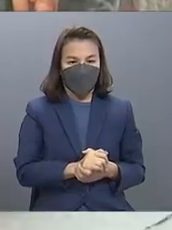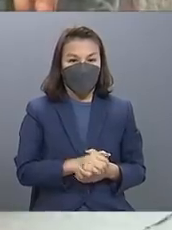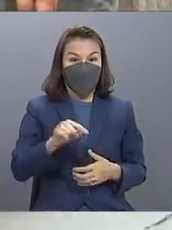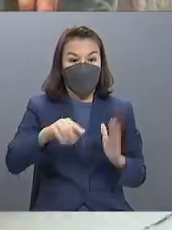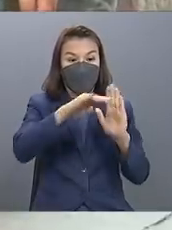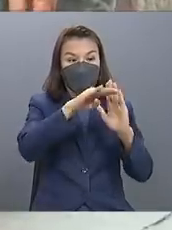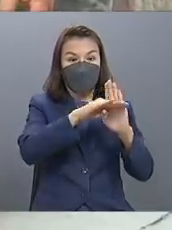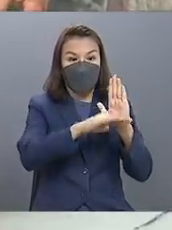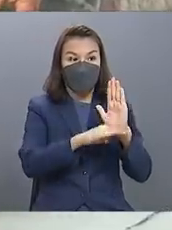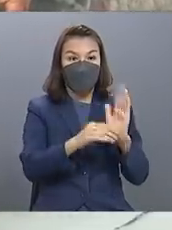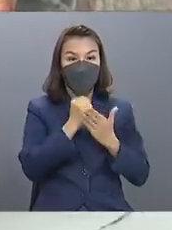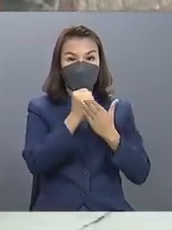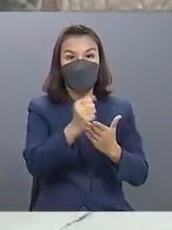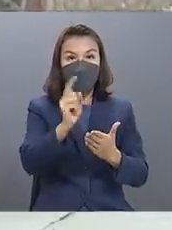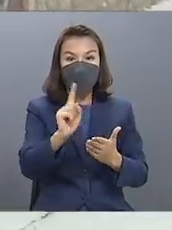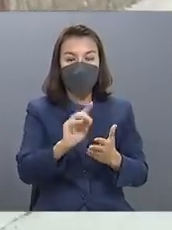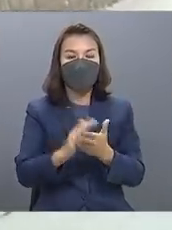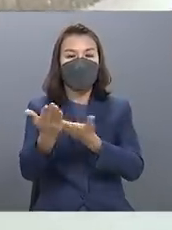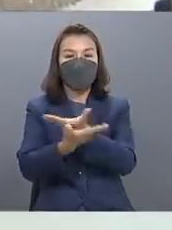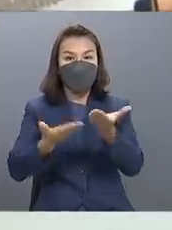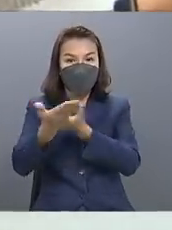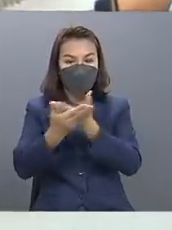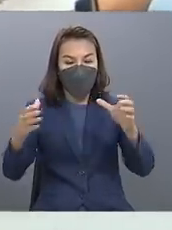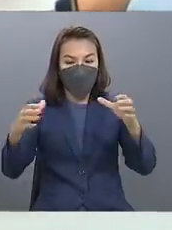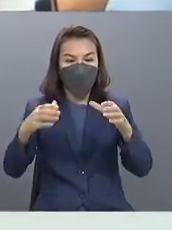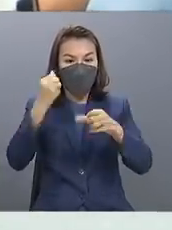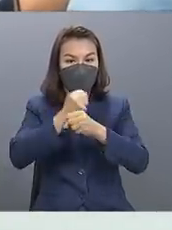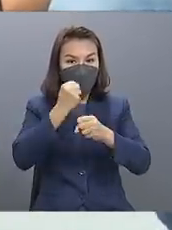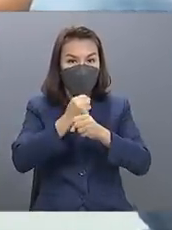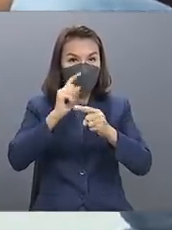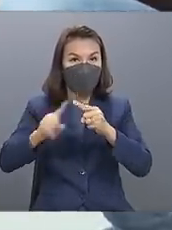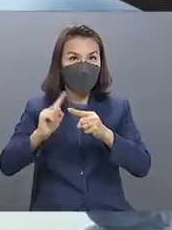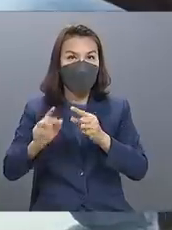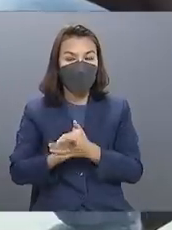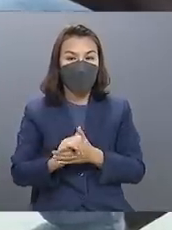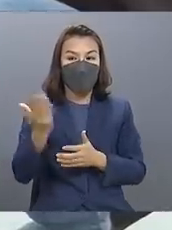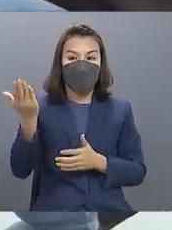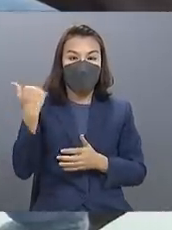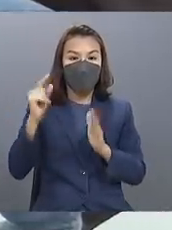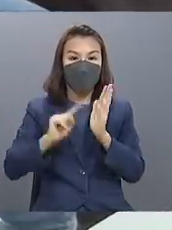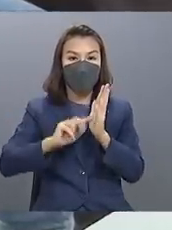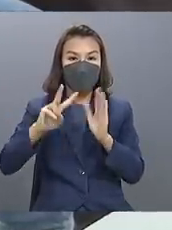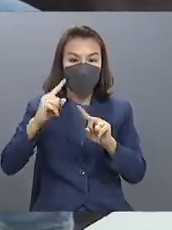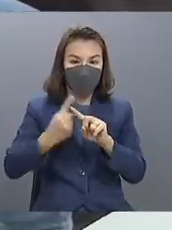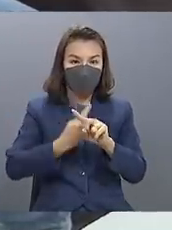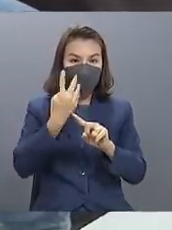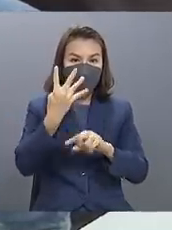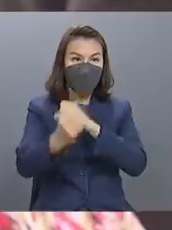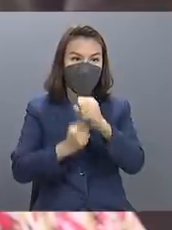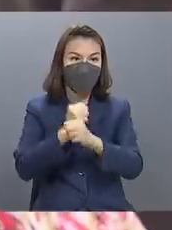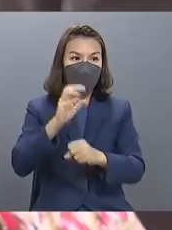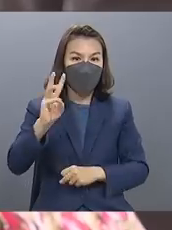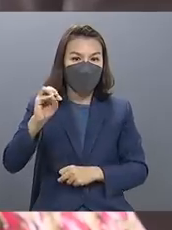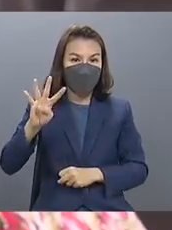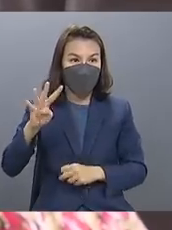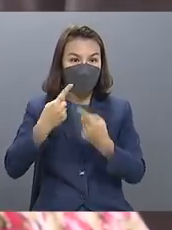นะครับก็คือการผ่านการพิจารณาจากหน่วยงานที่เกี่ยวข้องนะครับมาแล้วตั้งแต่วันที่ 2เมษายน 2560 4ครับแต่ถึง